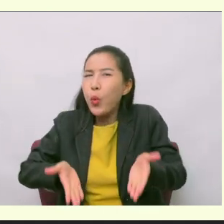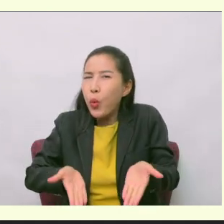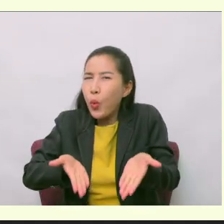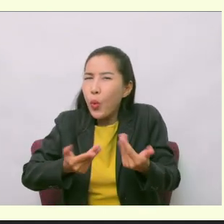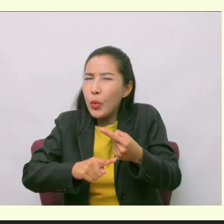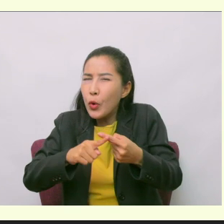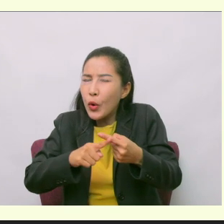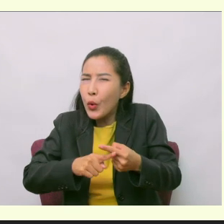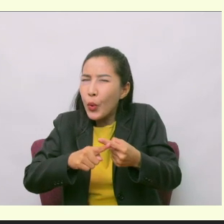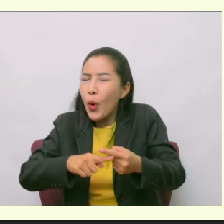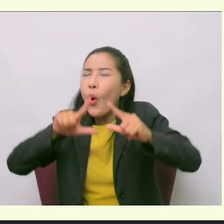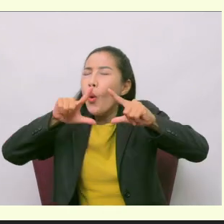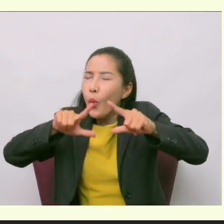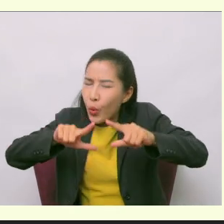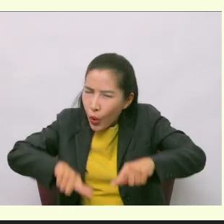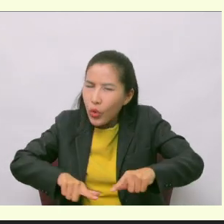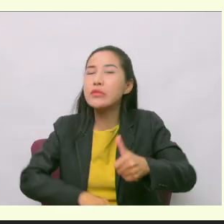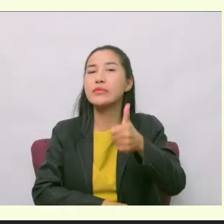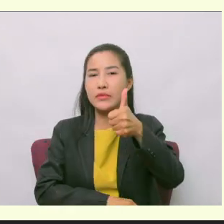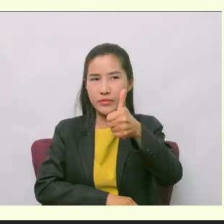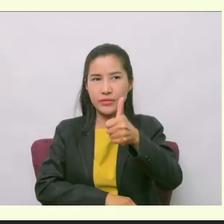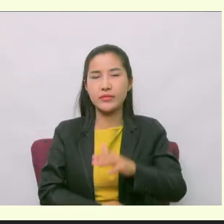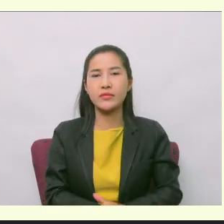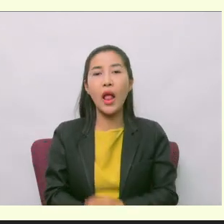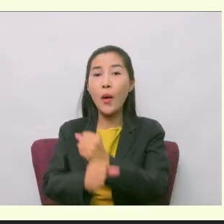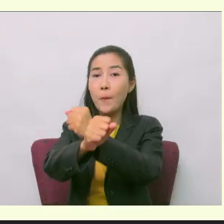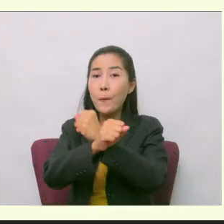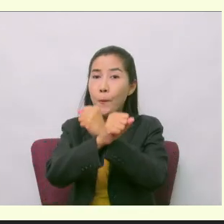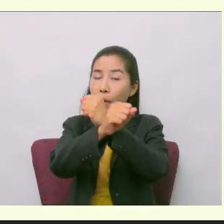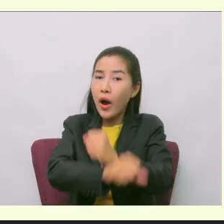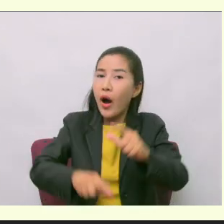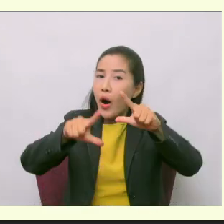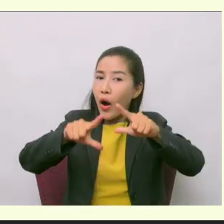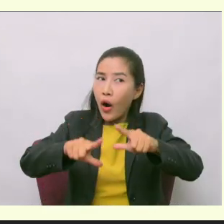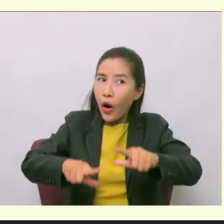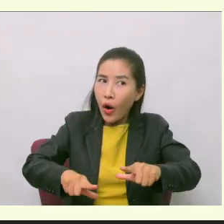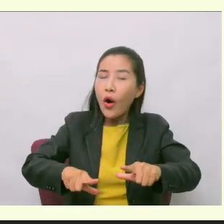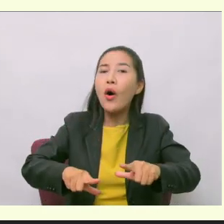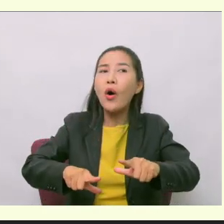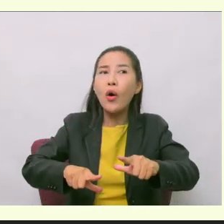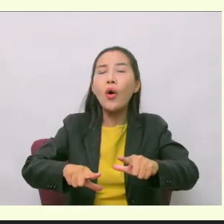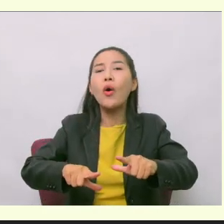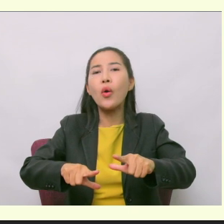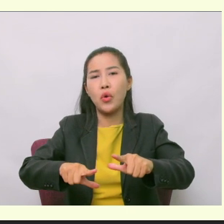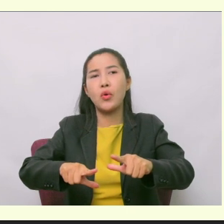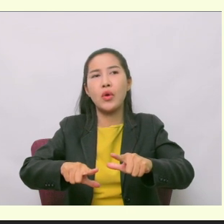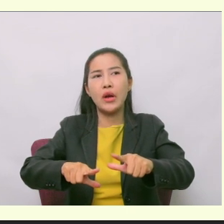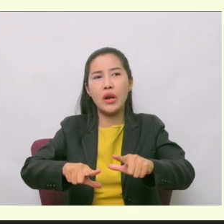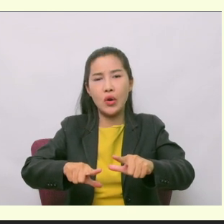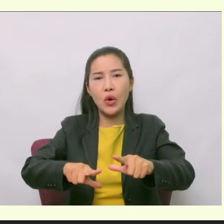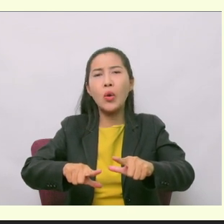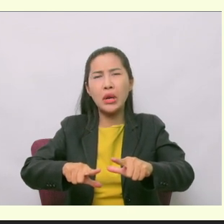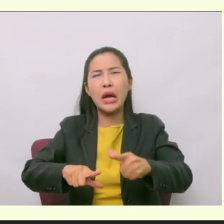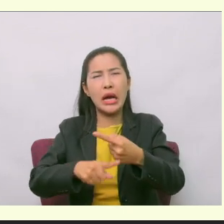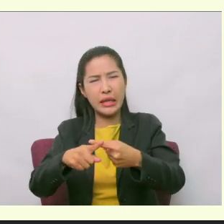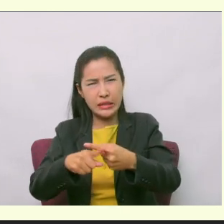คะแล้วก็ช่วยในเรื่องของป้องกันหรือว่าลดการยึดติดของข้อมือของลูกเรานะคะหรือว่าตัวเราได้ด้วยนะคะรวม